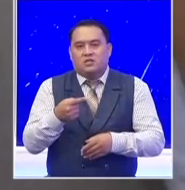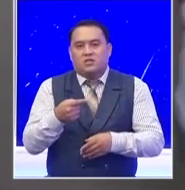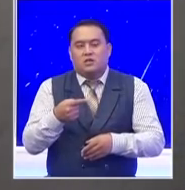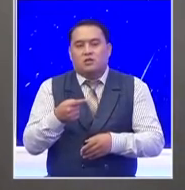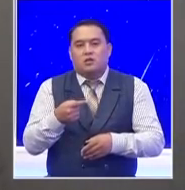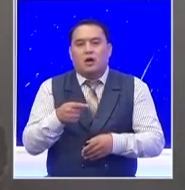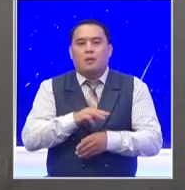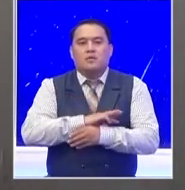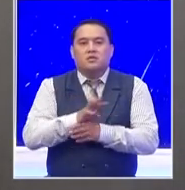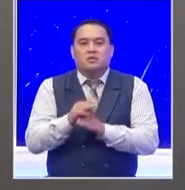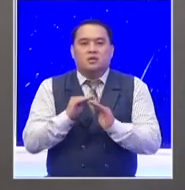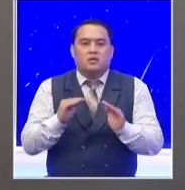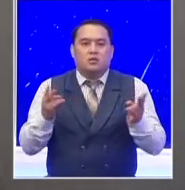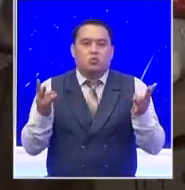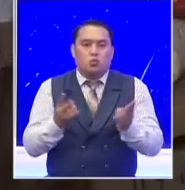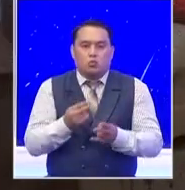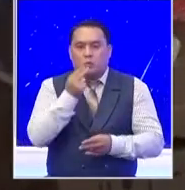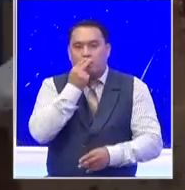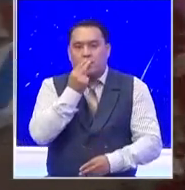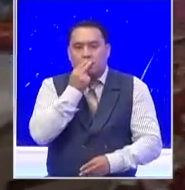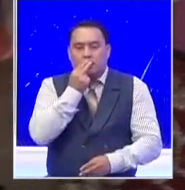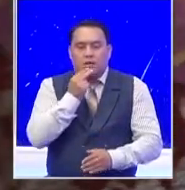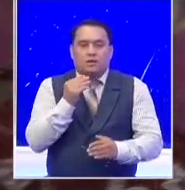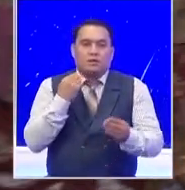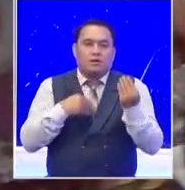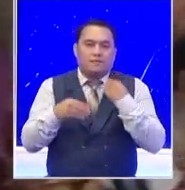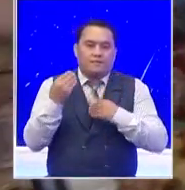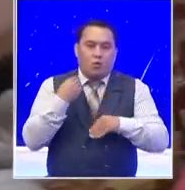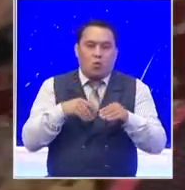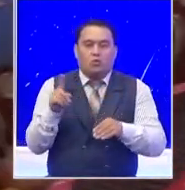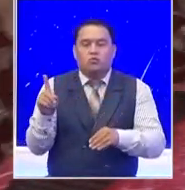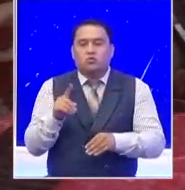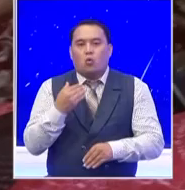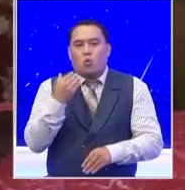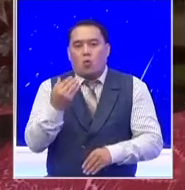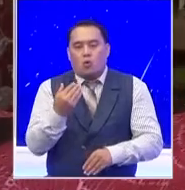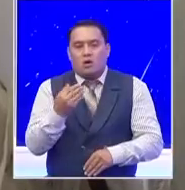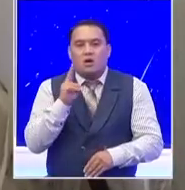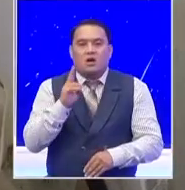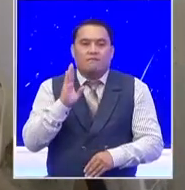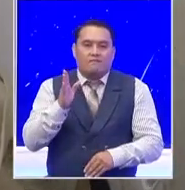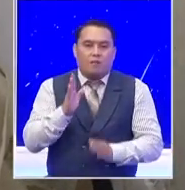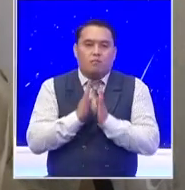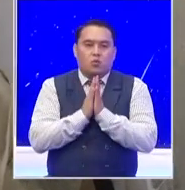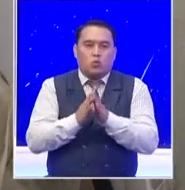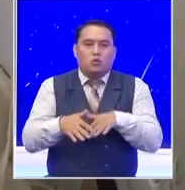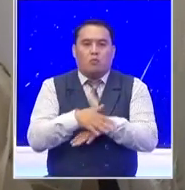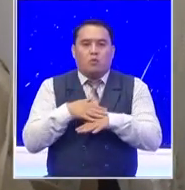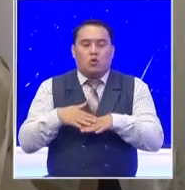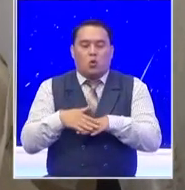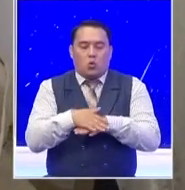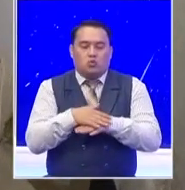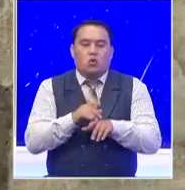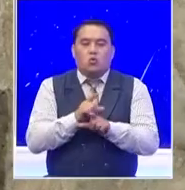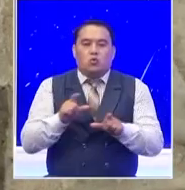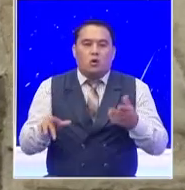полугода они снабжают ее детей необходимым питанием и детскими вещами. И видя, в каком состоянии находится квартира, просят помощи у неравнодушных